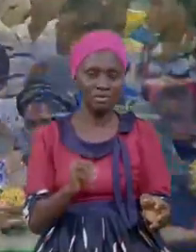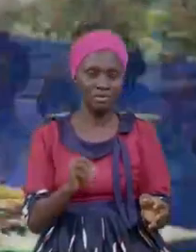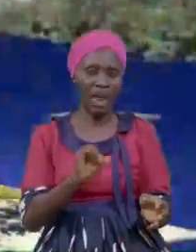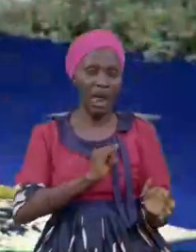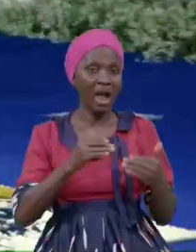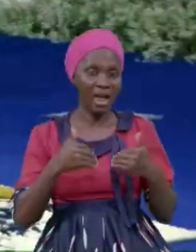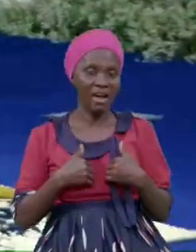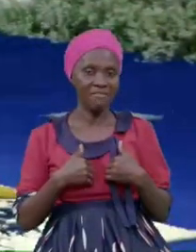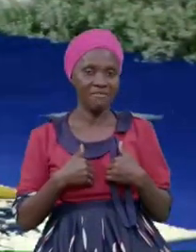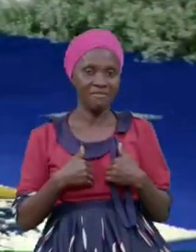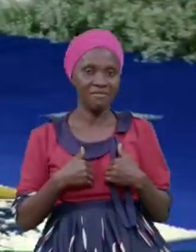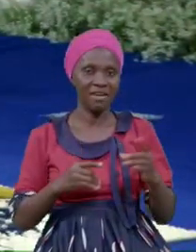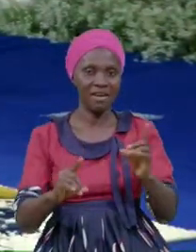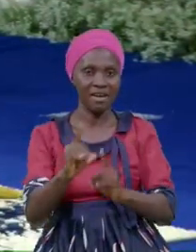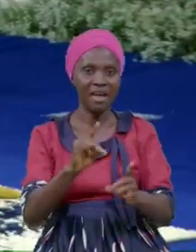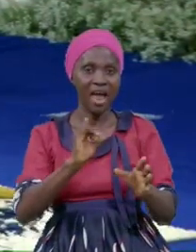J'ai